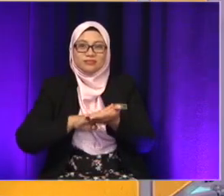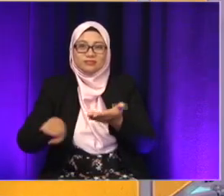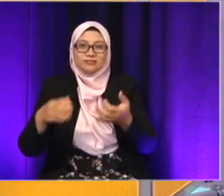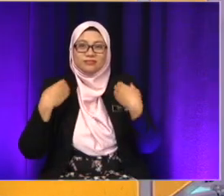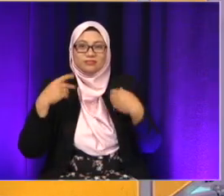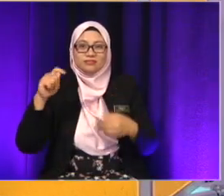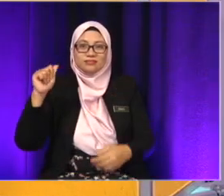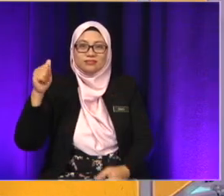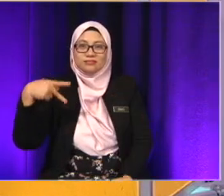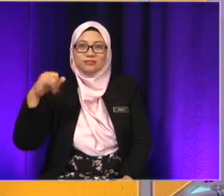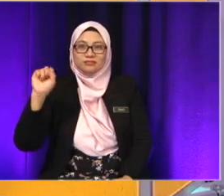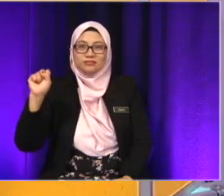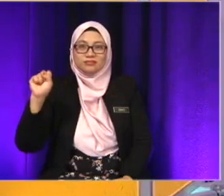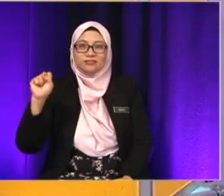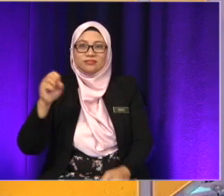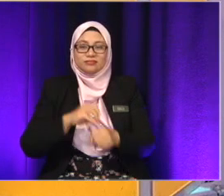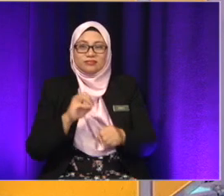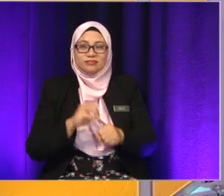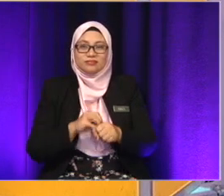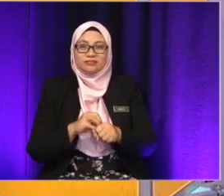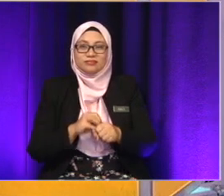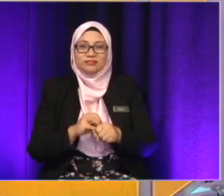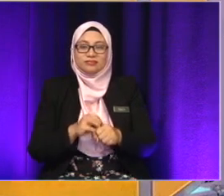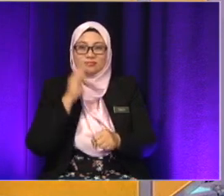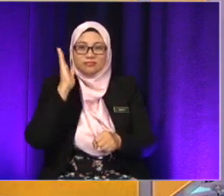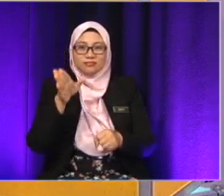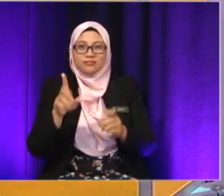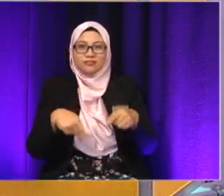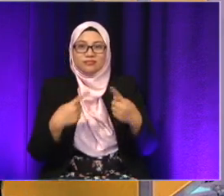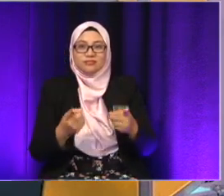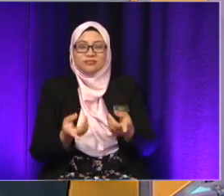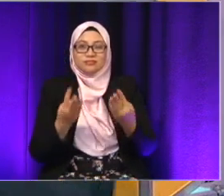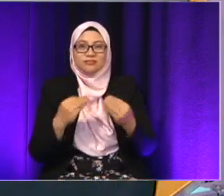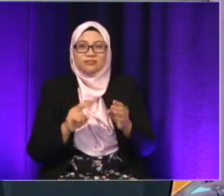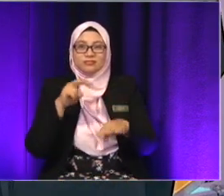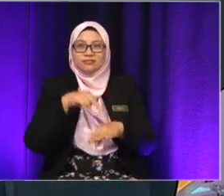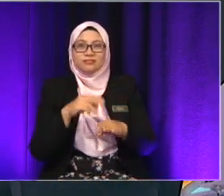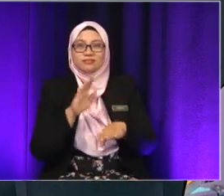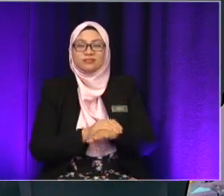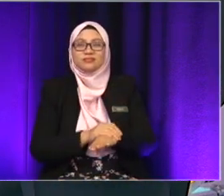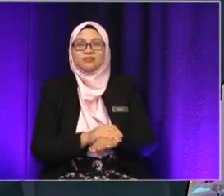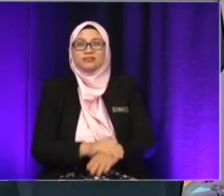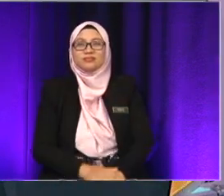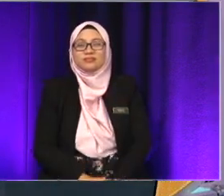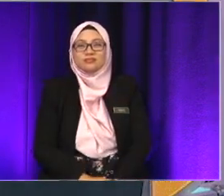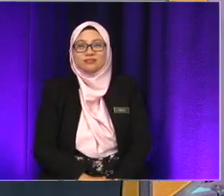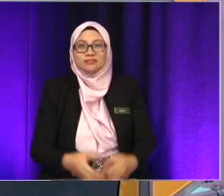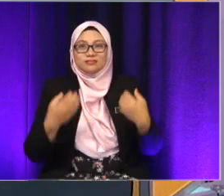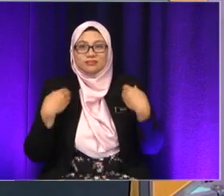Jadi hidrolik cecair hidrolik masuk ni akan tapis, dia akan sedut balik naik atas. Okey. Okey, yang ni dah selesai dah. Kita ada